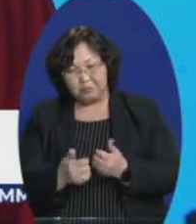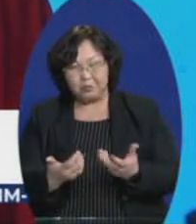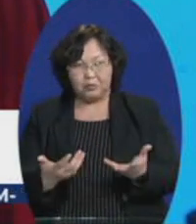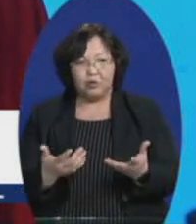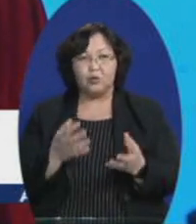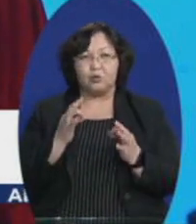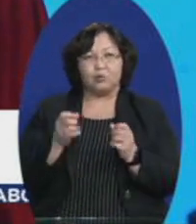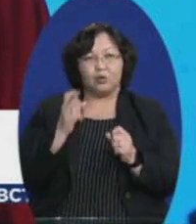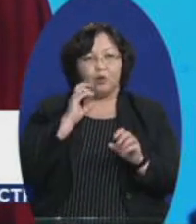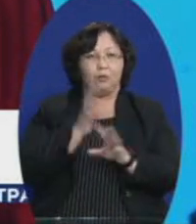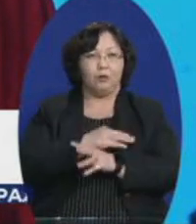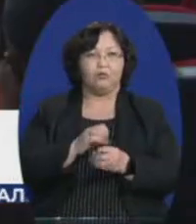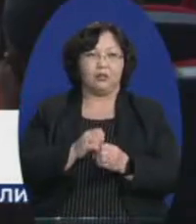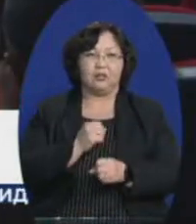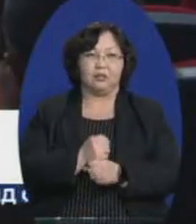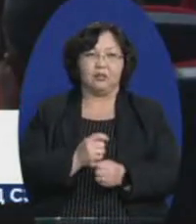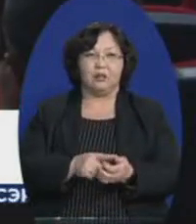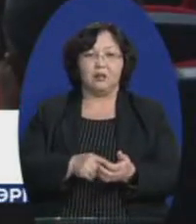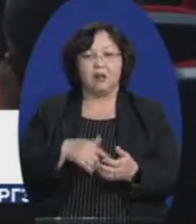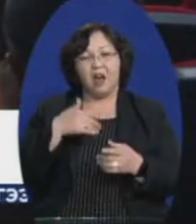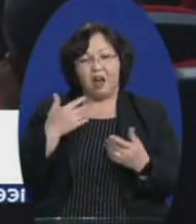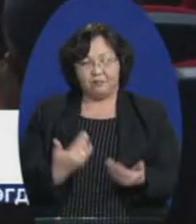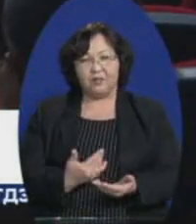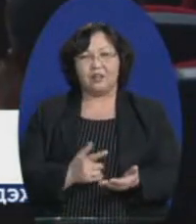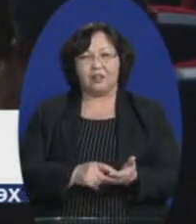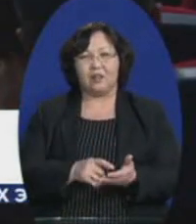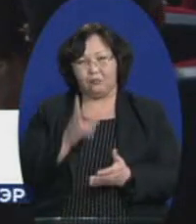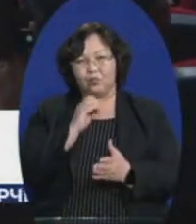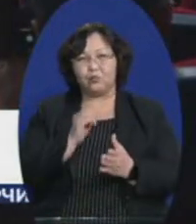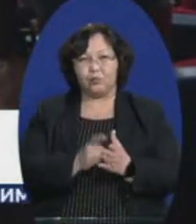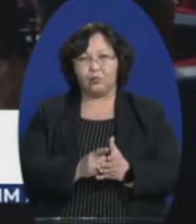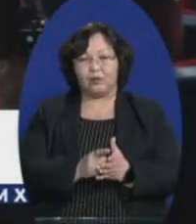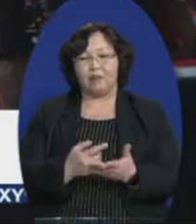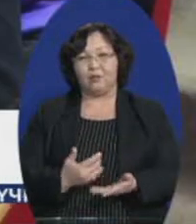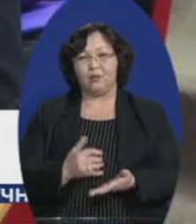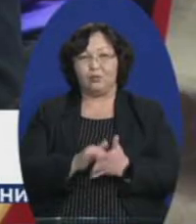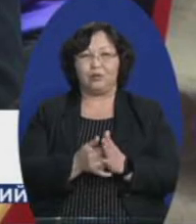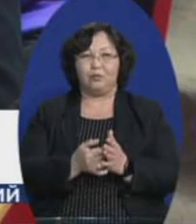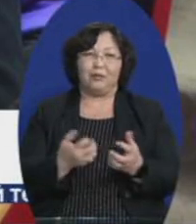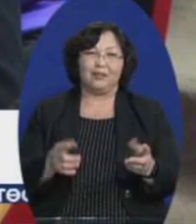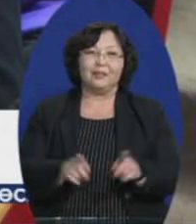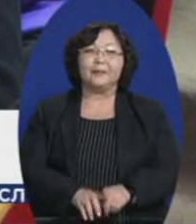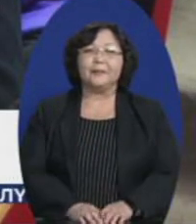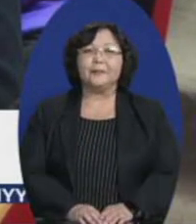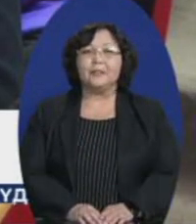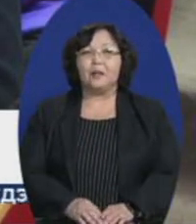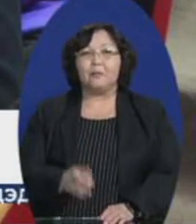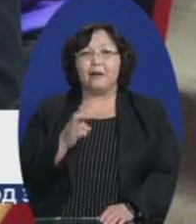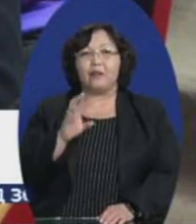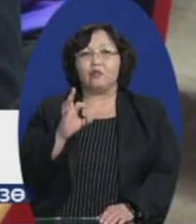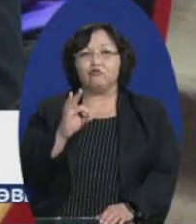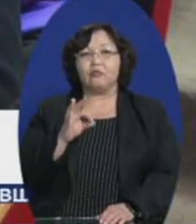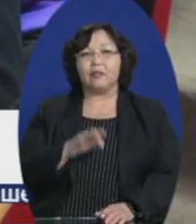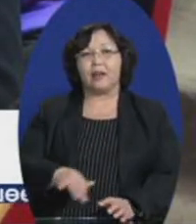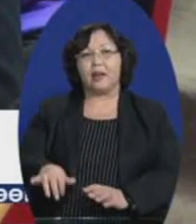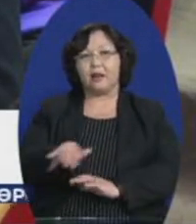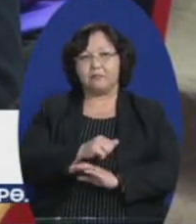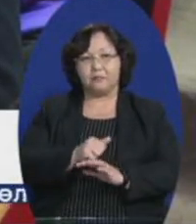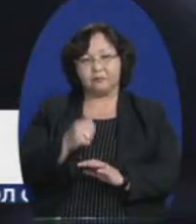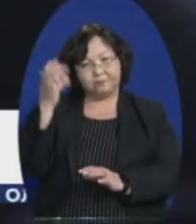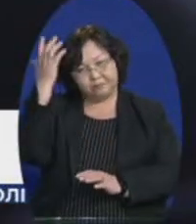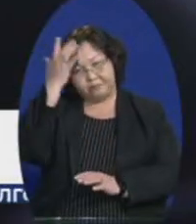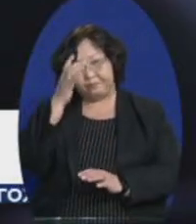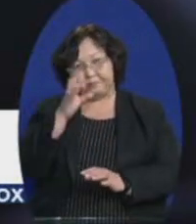шүү гэдгийг малчт маань хэллээ. Хилэлцүүлэгт Увс, Ховд, Захван, Говьалтай, Баяуулгийн аймгийн малчтын төлөөлөл, Сум багийн засаг дарга